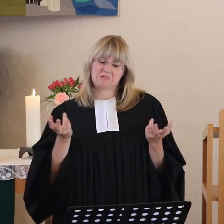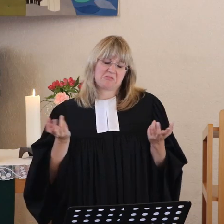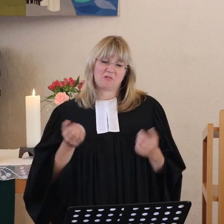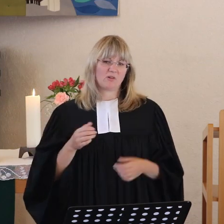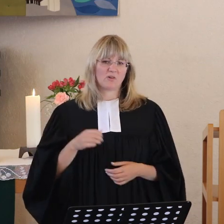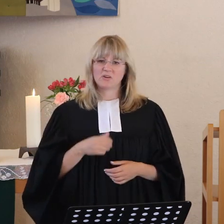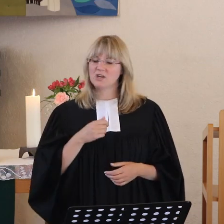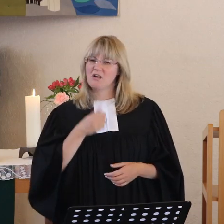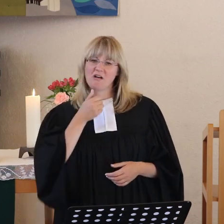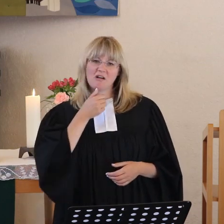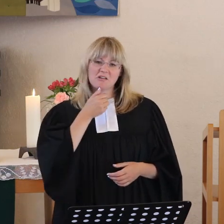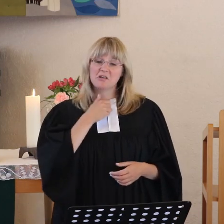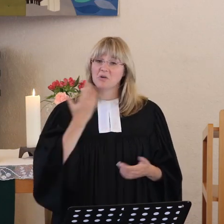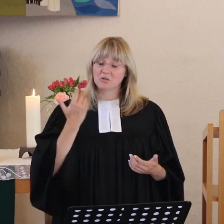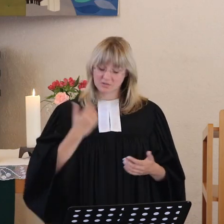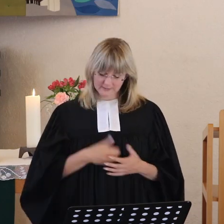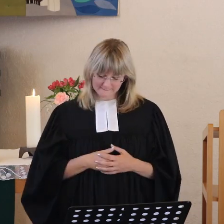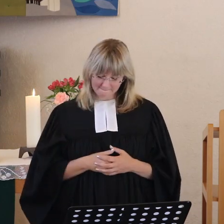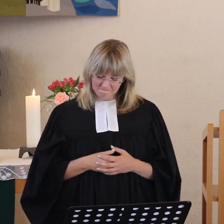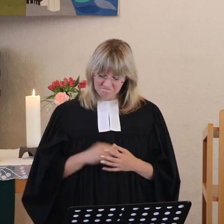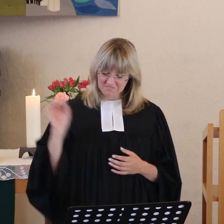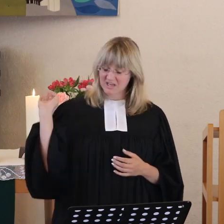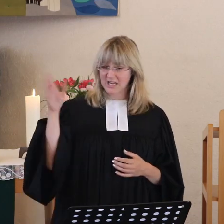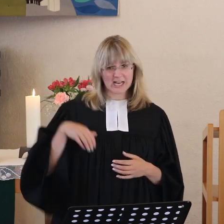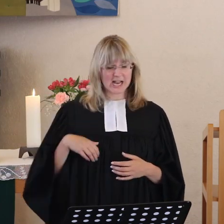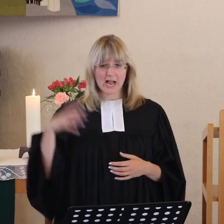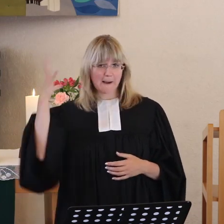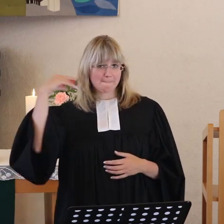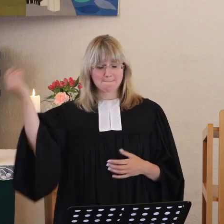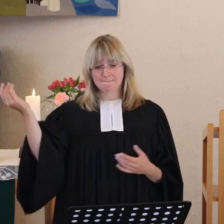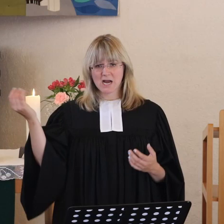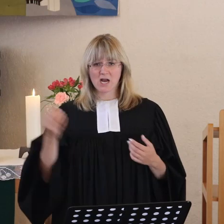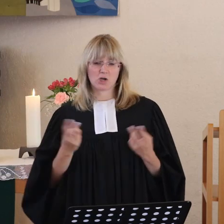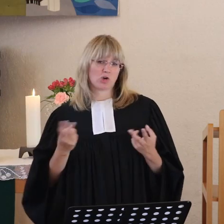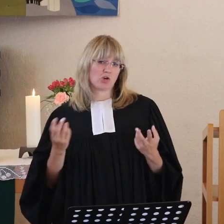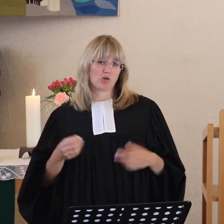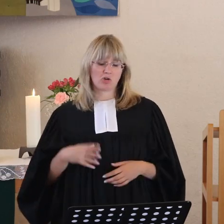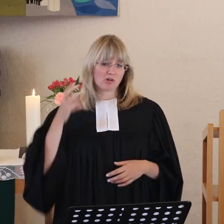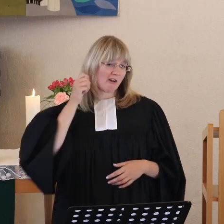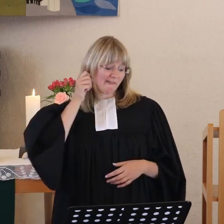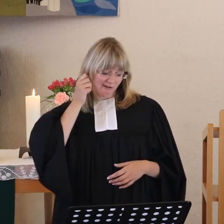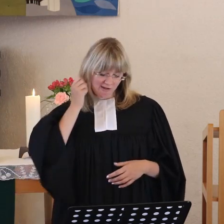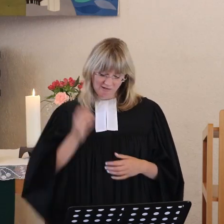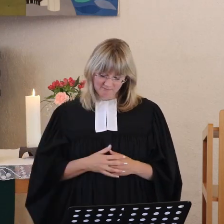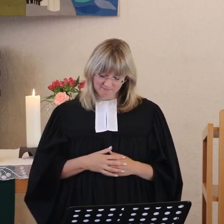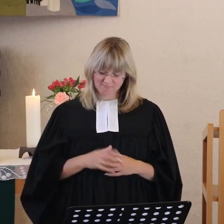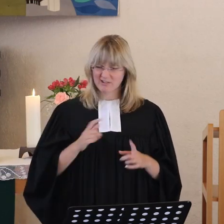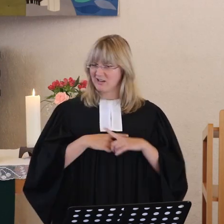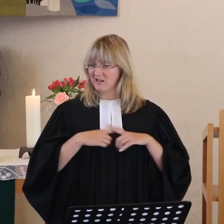Ahnung davon, auf welcher tiefe Art und Weise wir alle miteinander verbunden